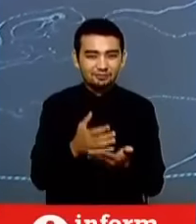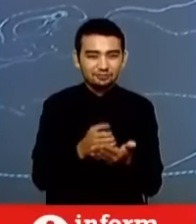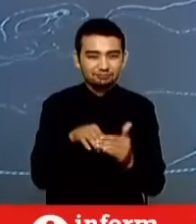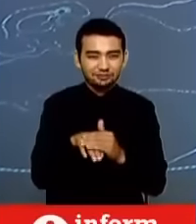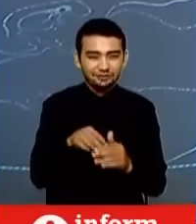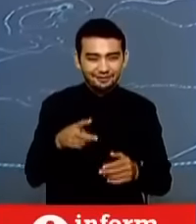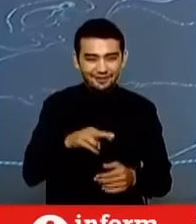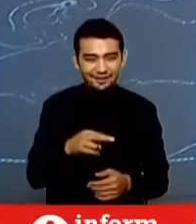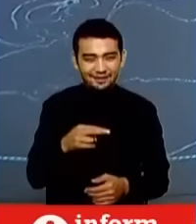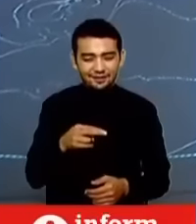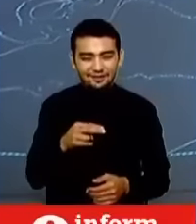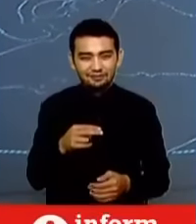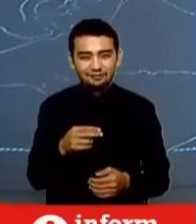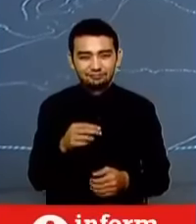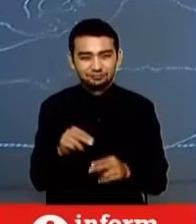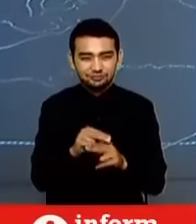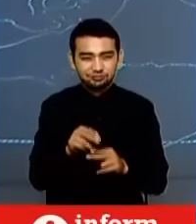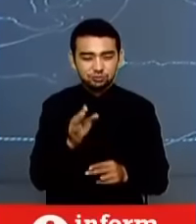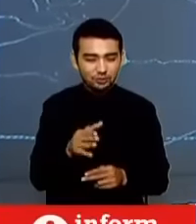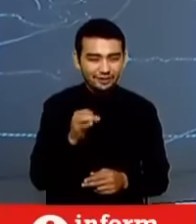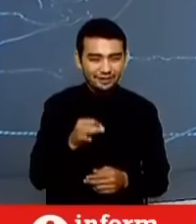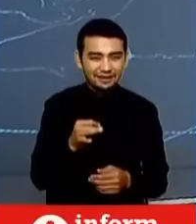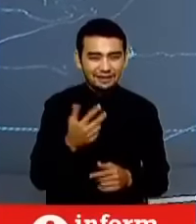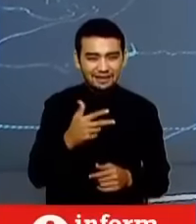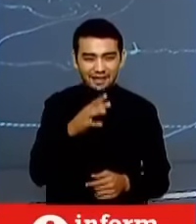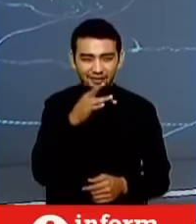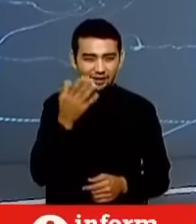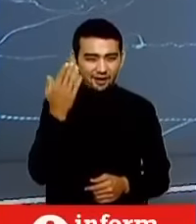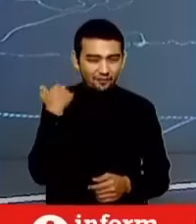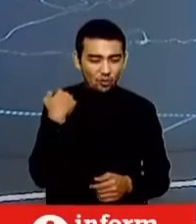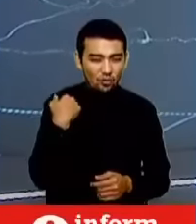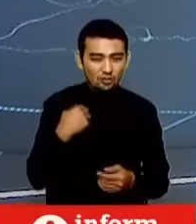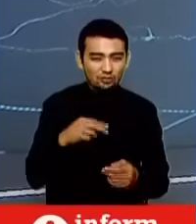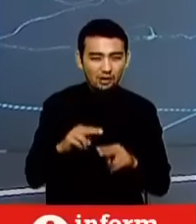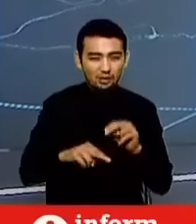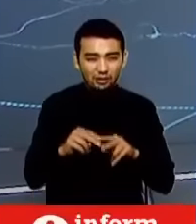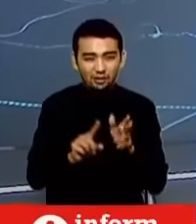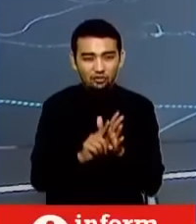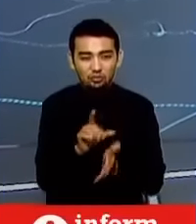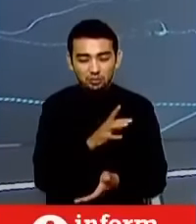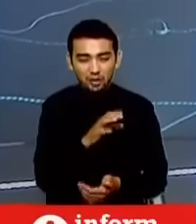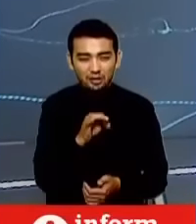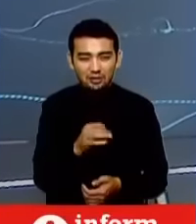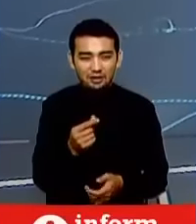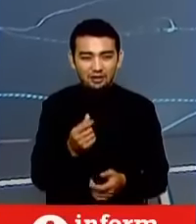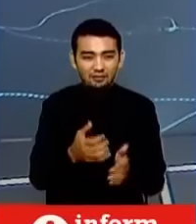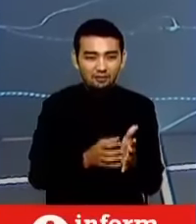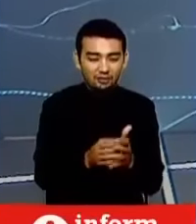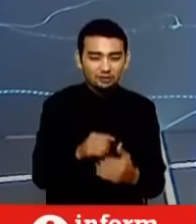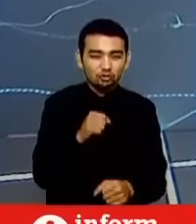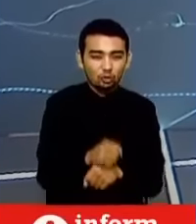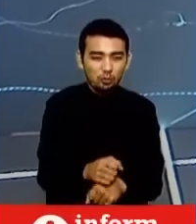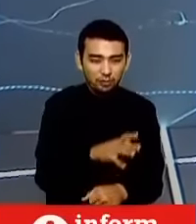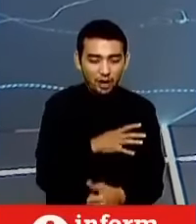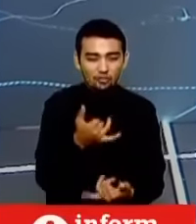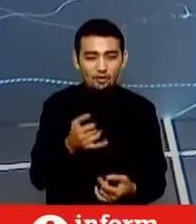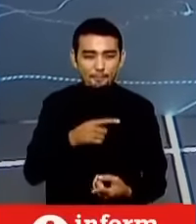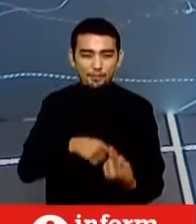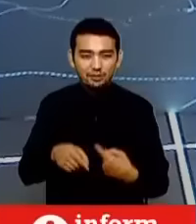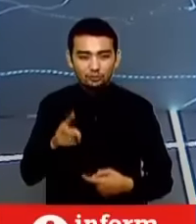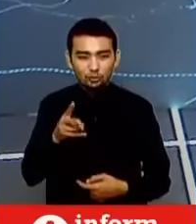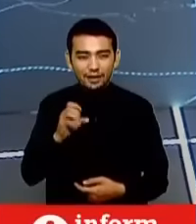еще 30 лет назад, но потом из-за нехватки финансирования объект заморозили. Теперь же к решению проблемы подключился бизнес. Именно они